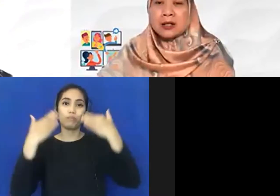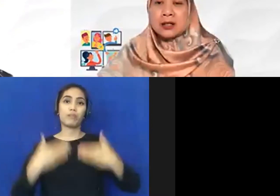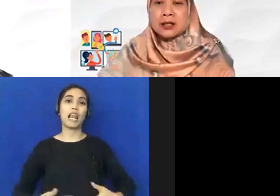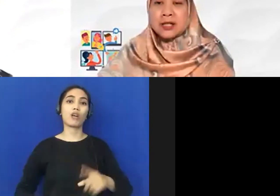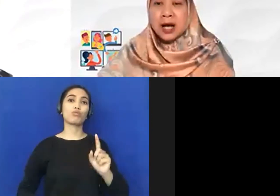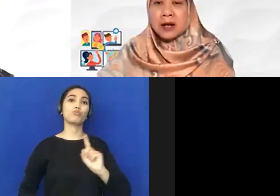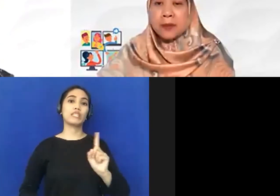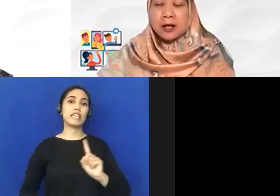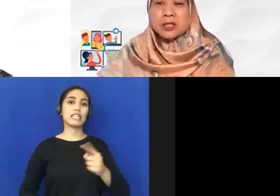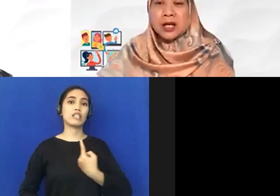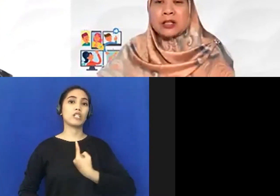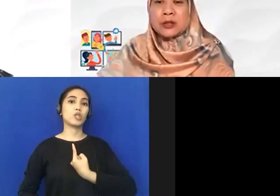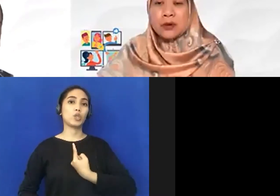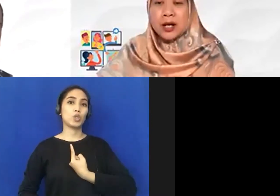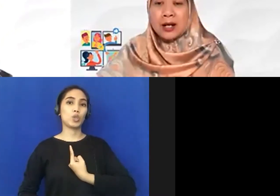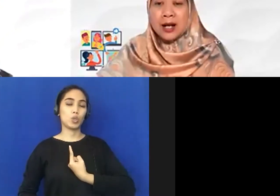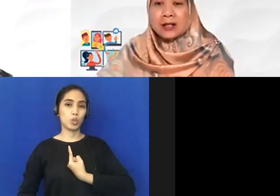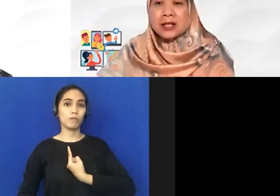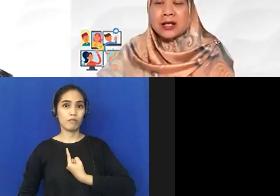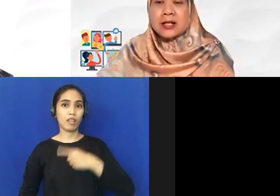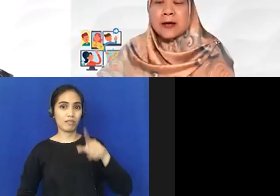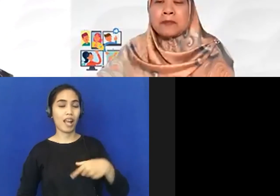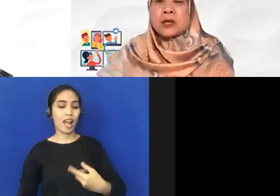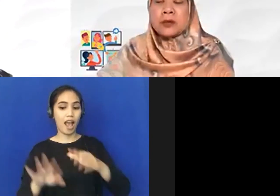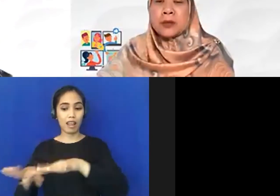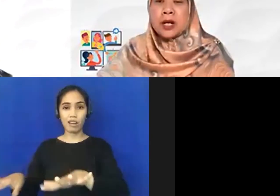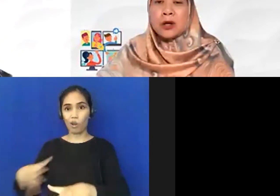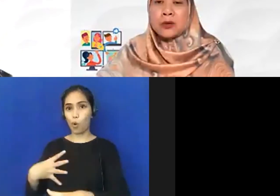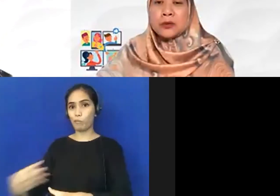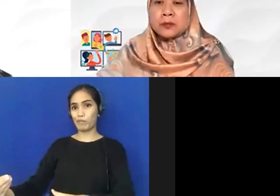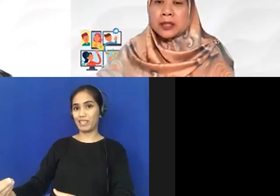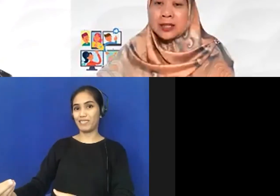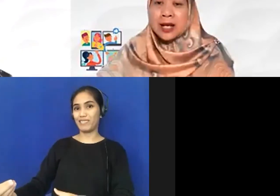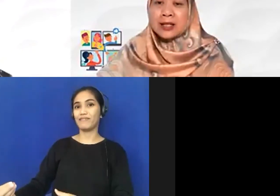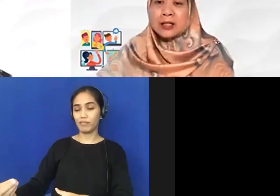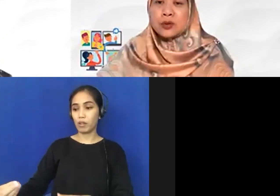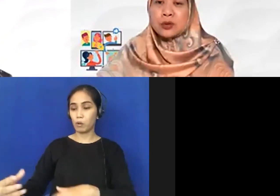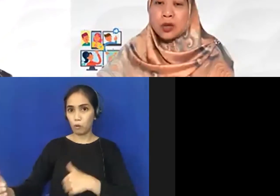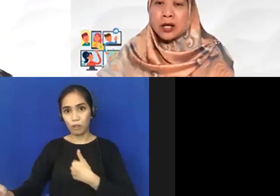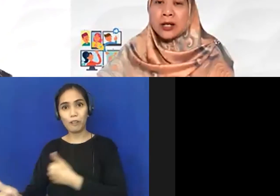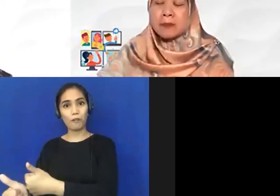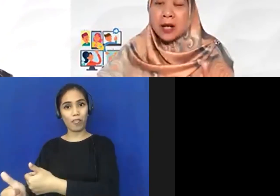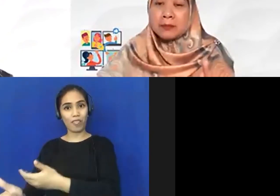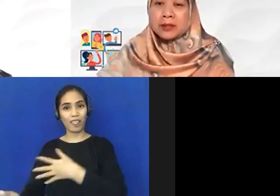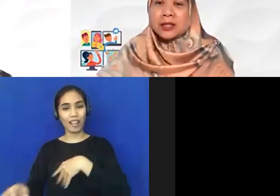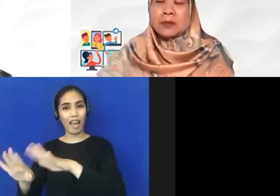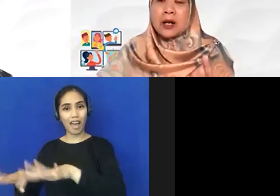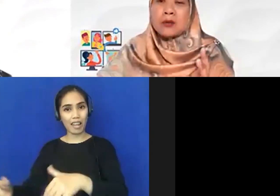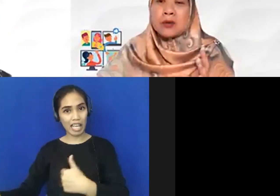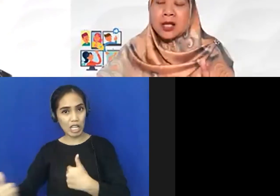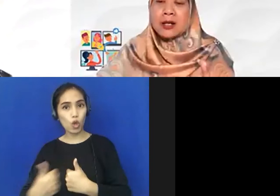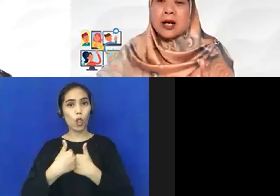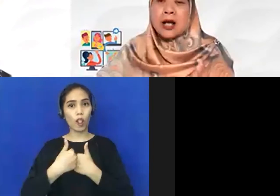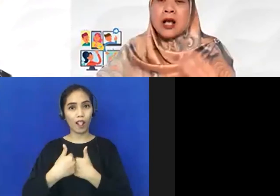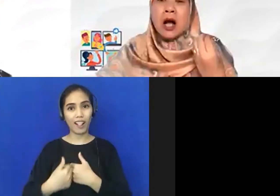yang diharapkan bisa ditiru oleh anak sehingga dia berperilaku seperti yang kita contohkan. Dan yang paling penting